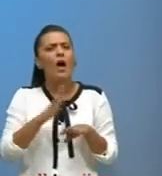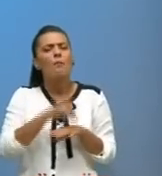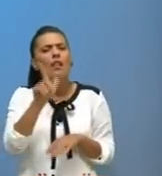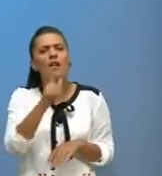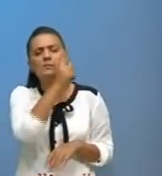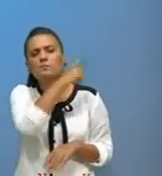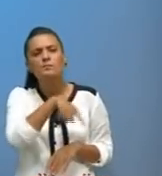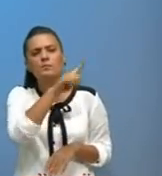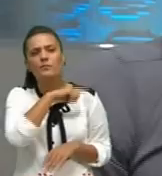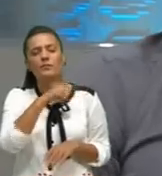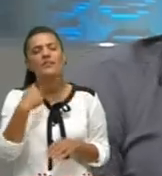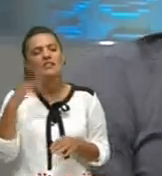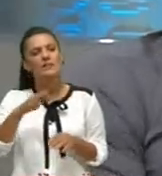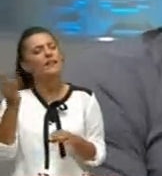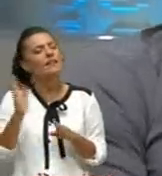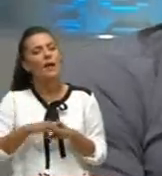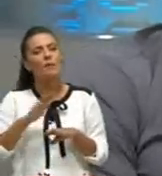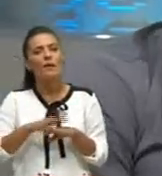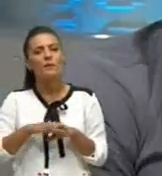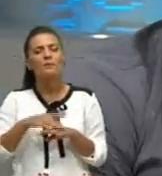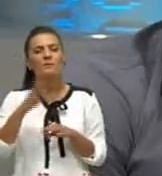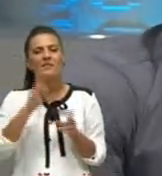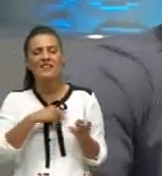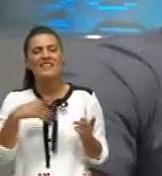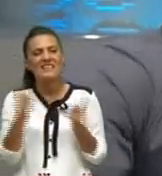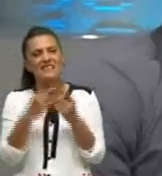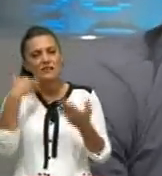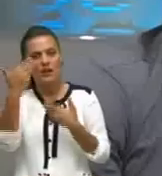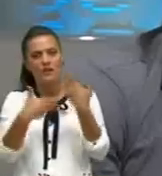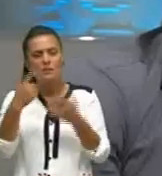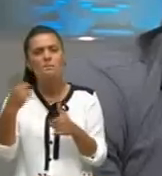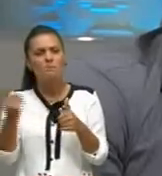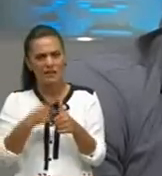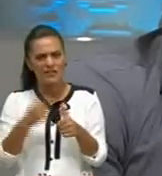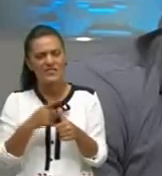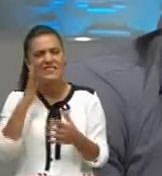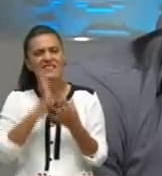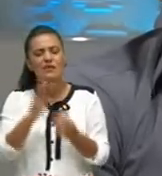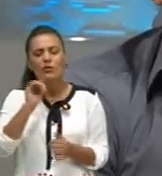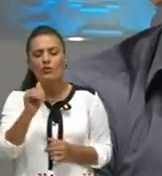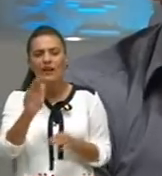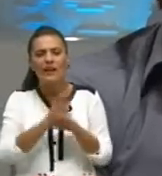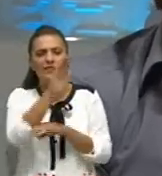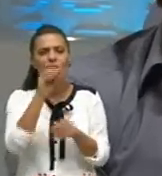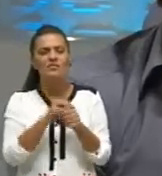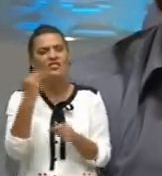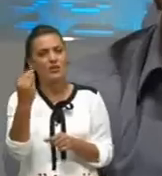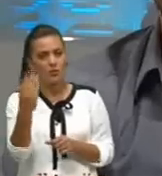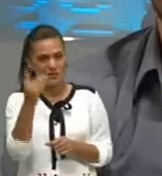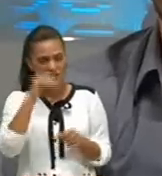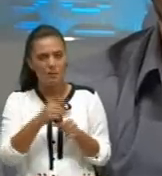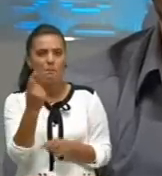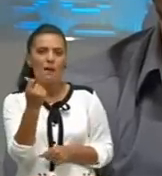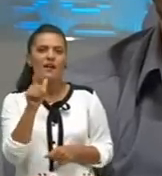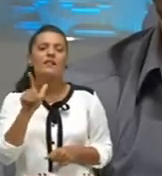Yani şimdi ne yapalım? Ne yapalım kısmına hemen hızlıca girelim. Birincisi insanın gündelik hayatının iyi olması için